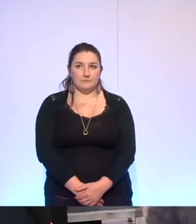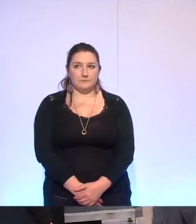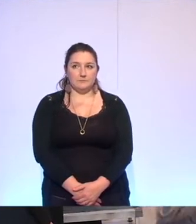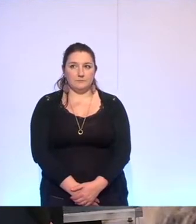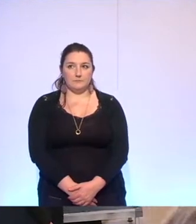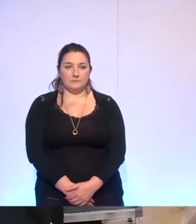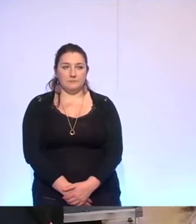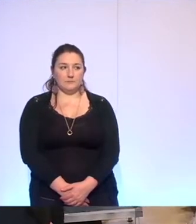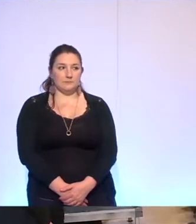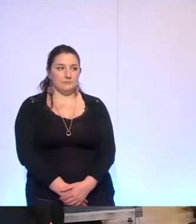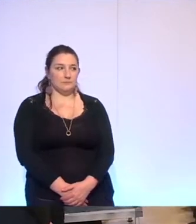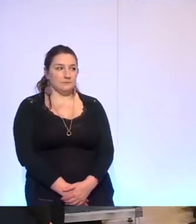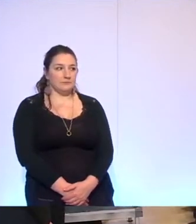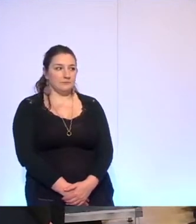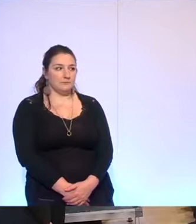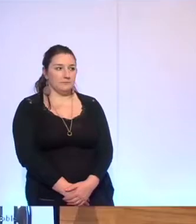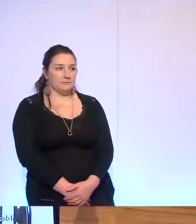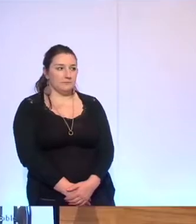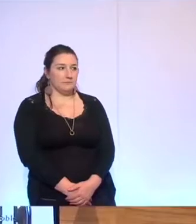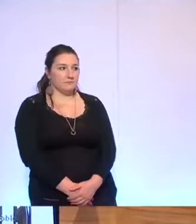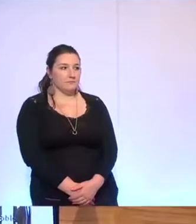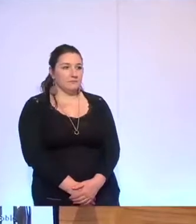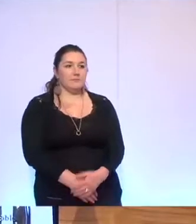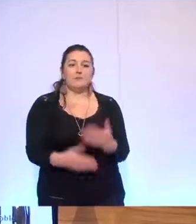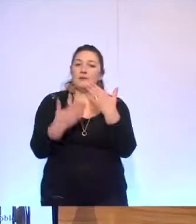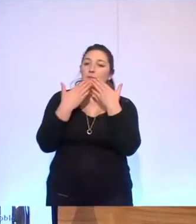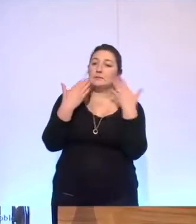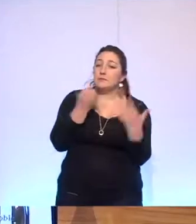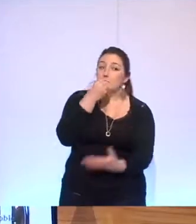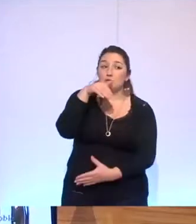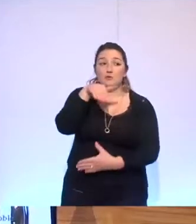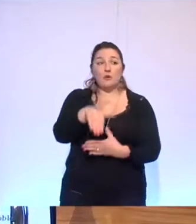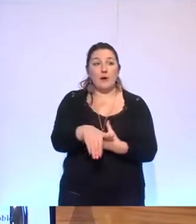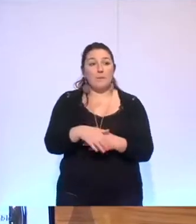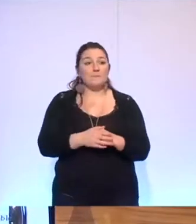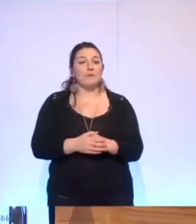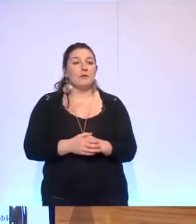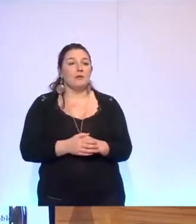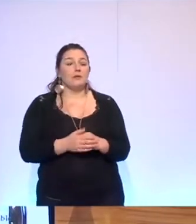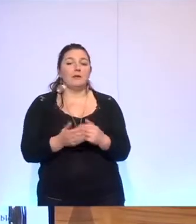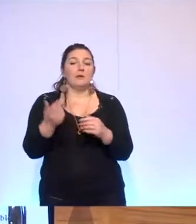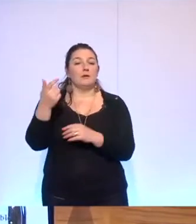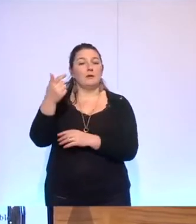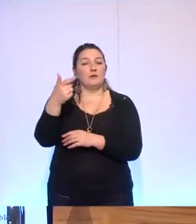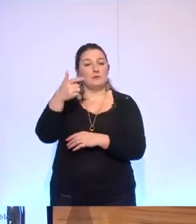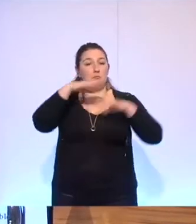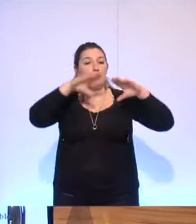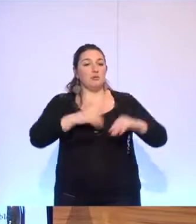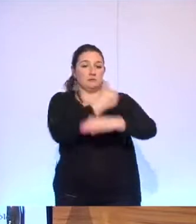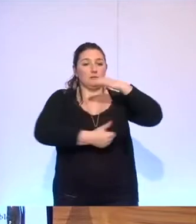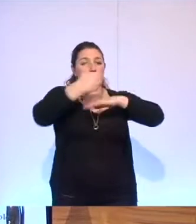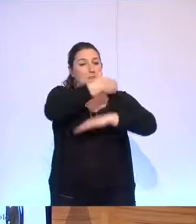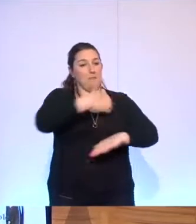C'est pas celle-là, non, c'est 25. Merci. Bonsoir à tous. J'ai l'honneur de présenter la candidature au poste de maire de Monsieur